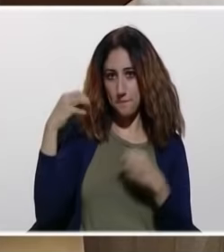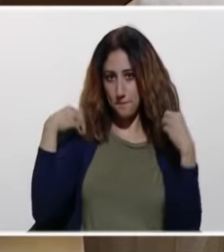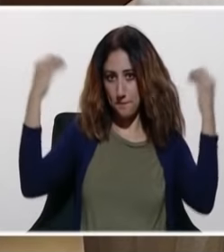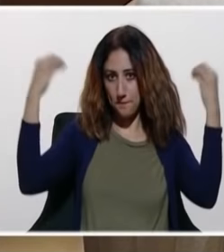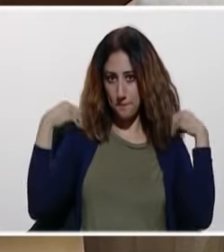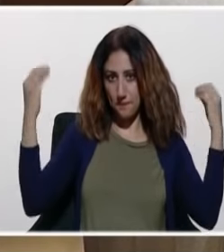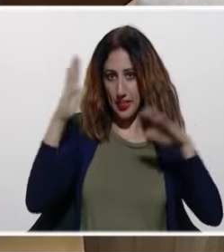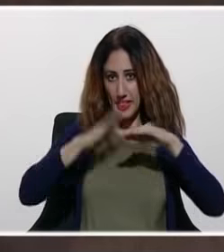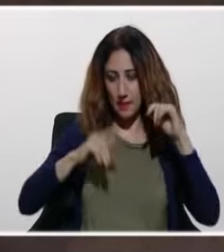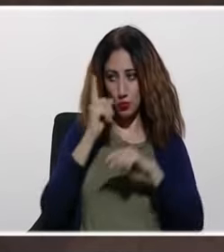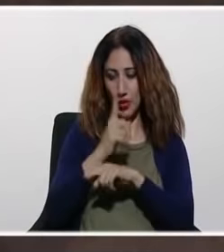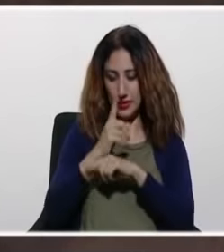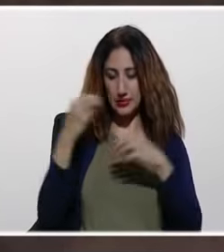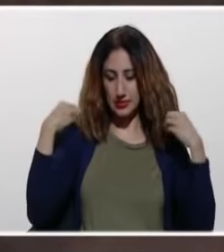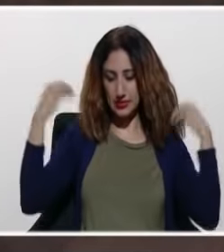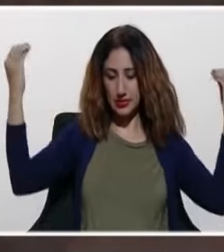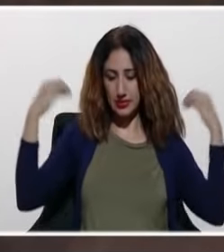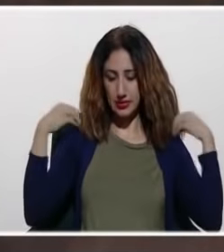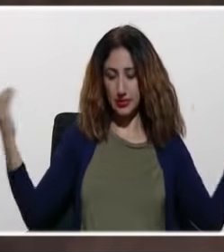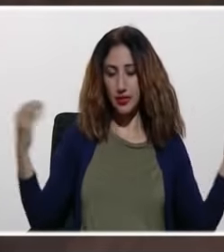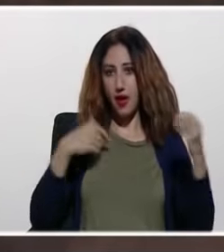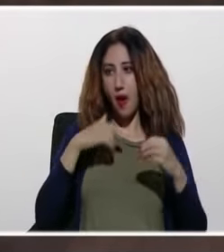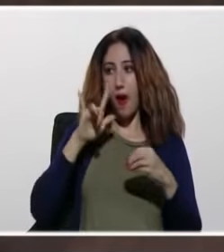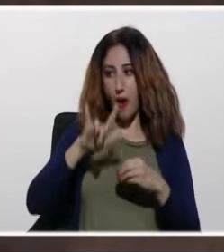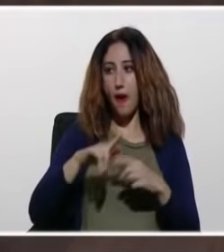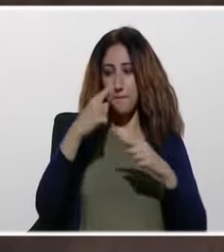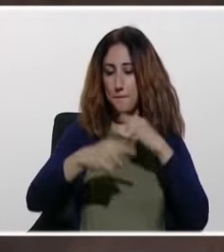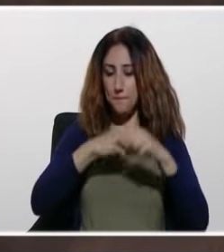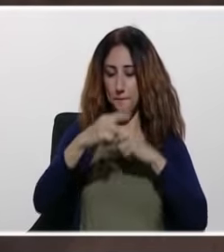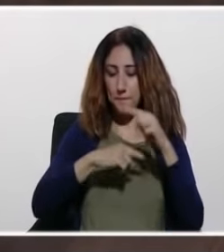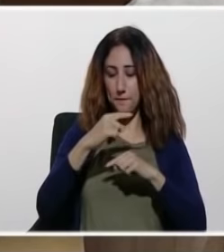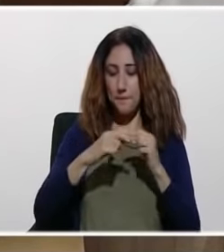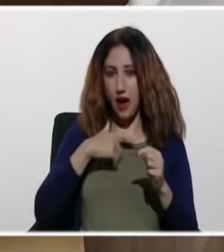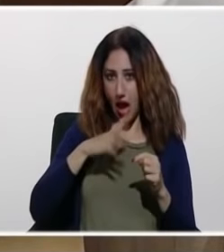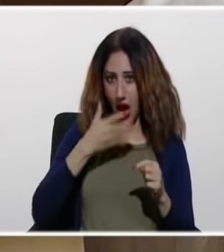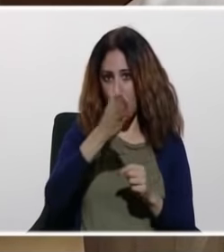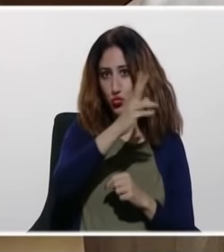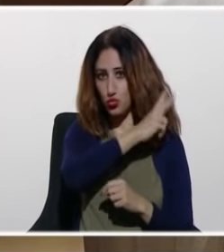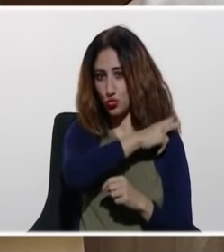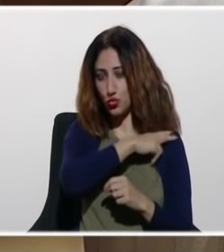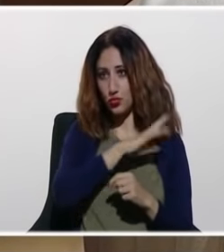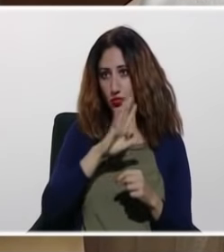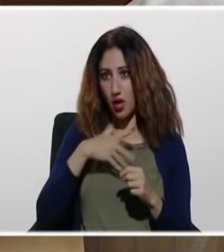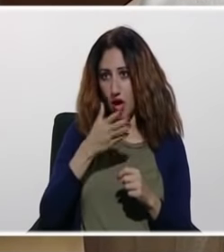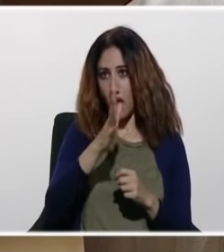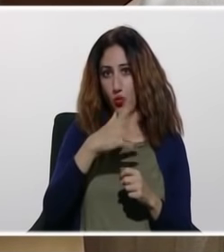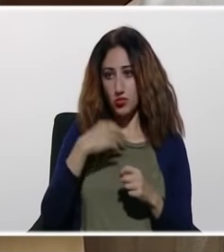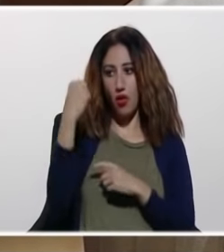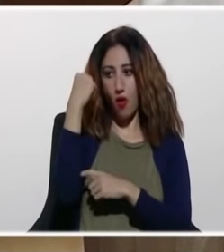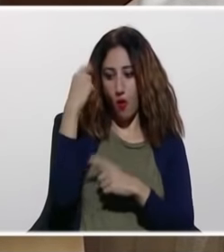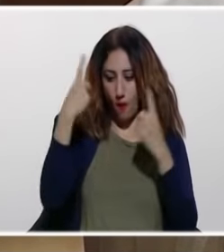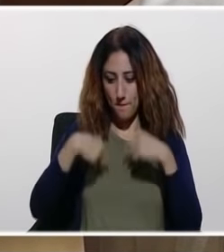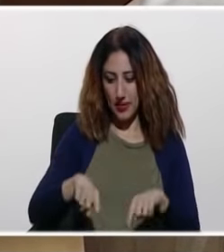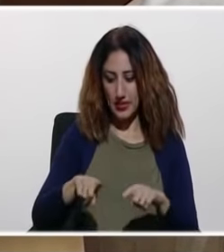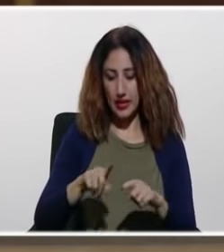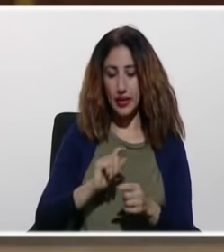دايما بياخدني معاه يعني. بعد كده حبيت اكمل في شرطه يعني، وحبيت ازود القوه البدنيه بتاعتي،